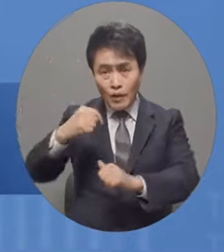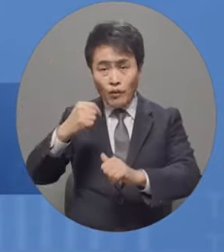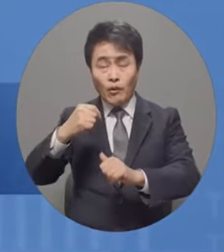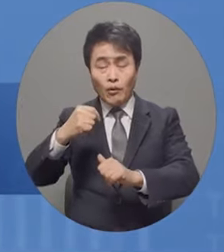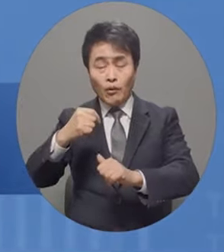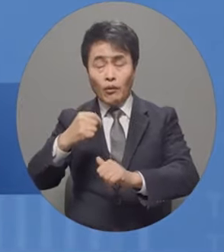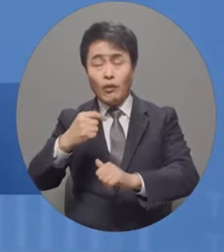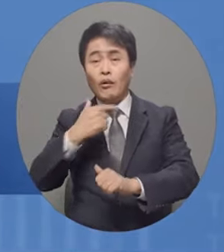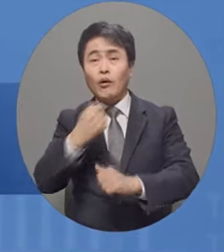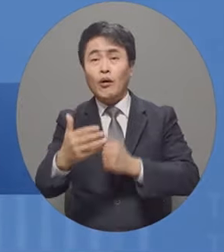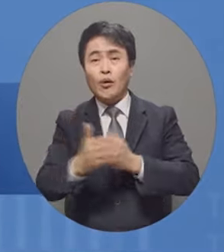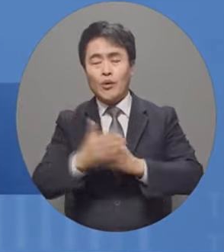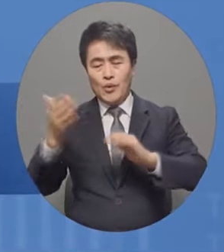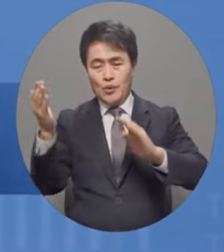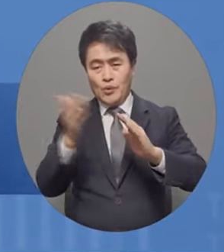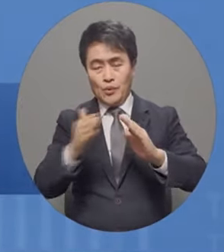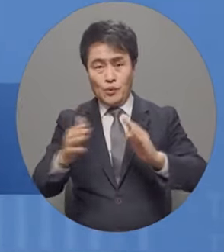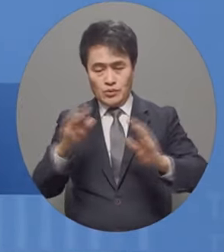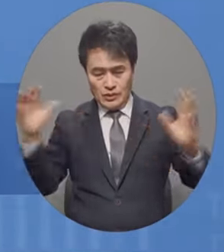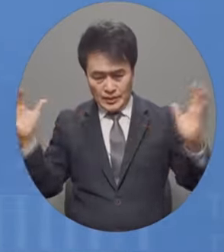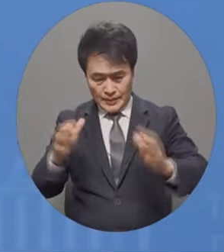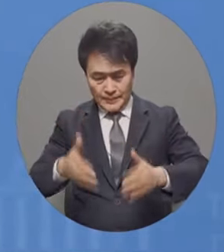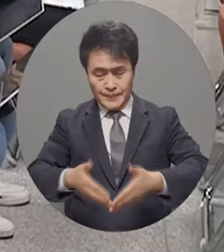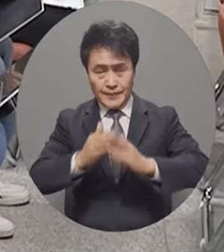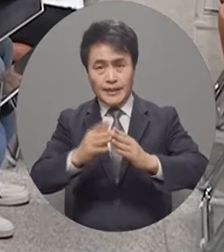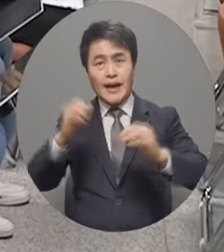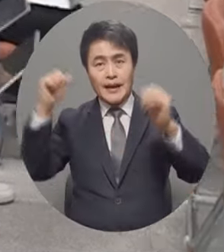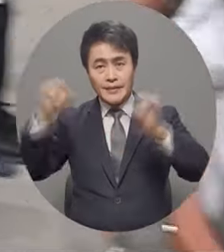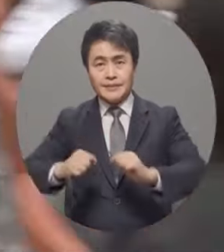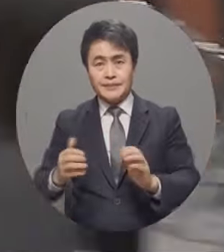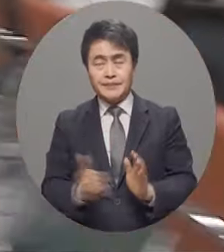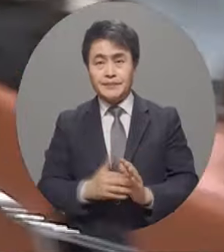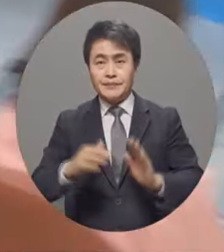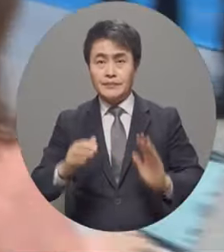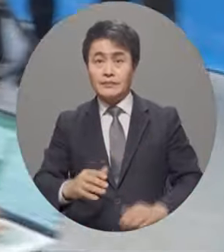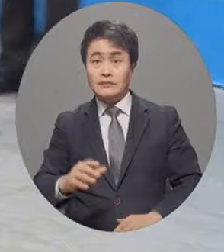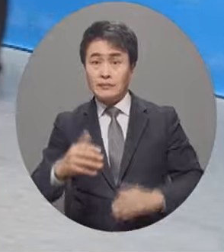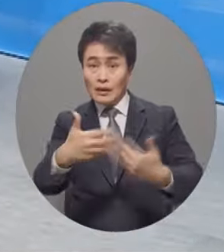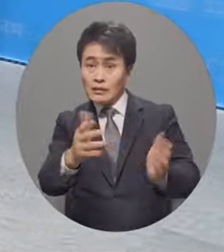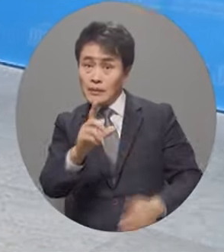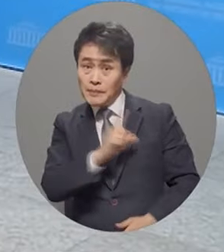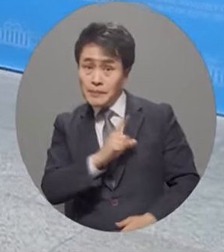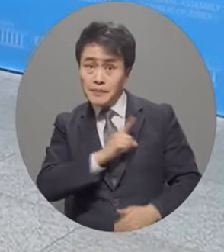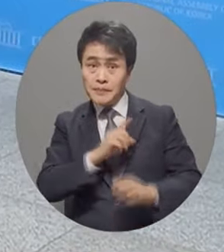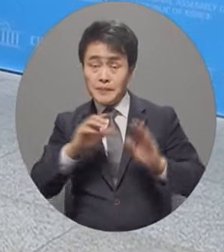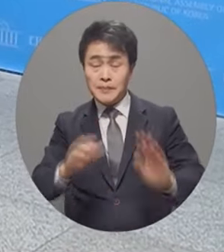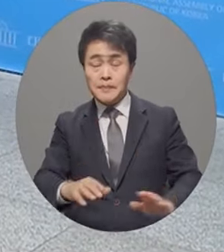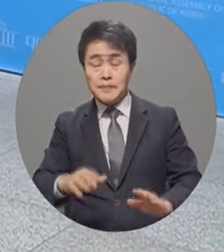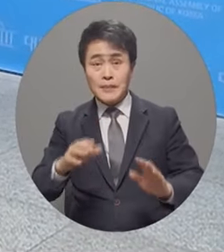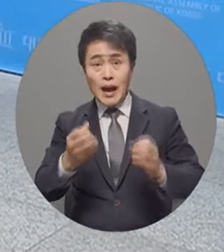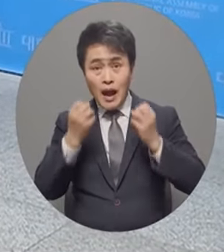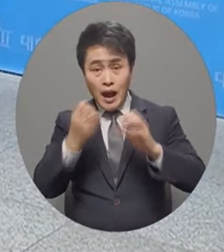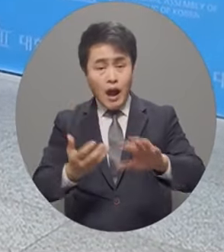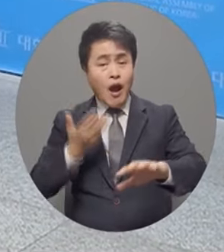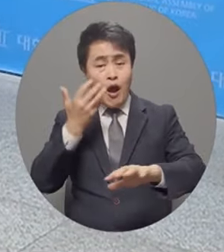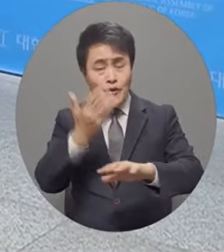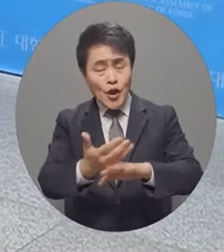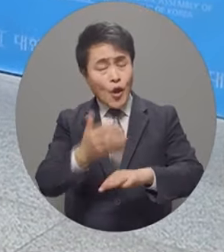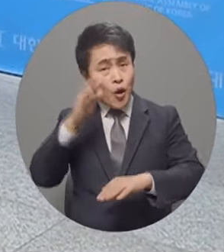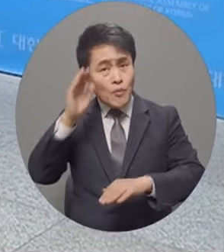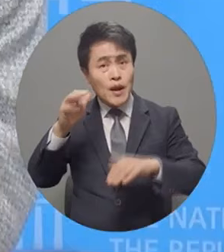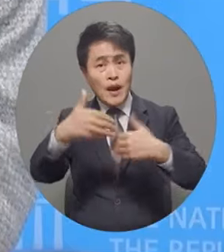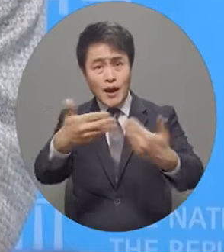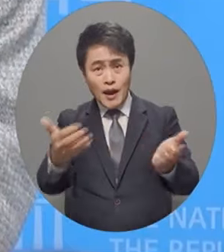위해 공동창당하기로 합의했습니다. 당명은 가칭 개혁미래당으로 설 연휴 전인 2월